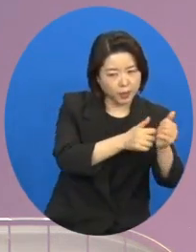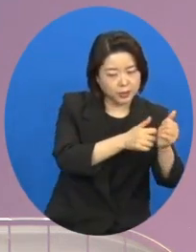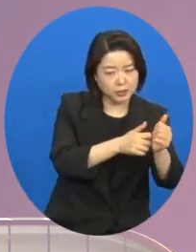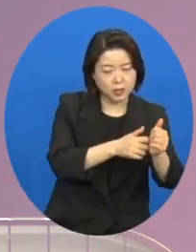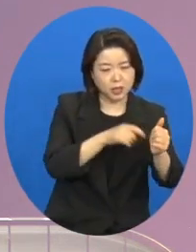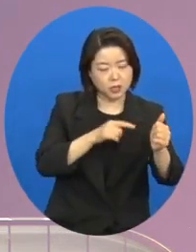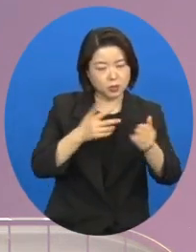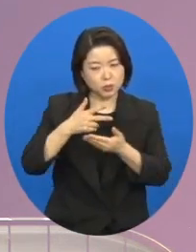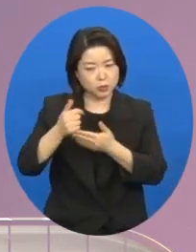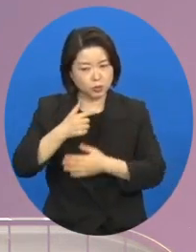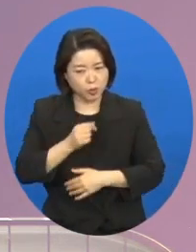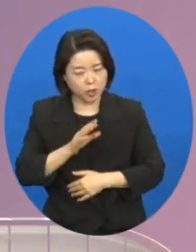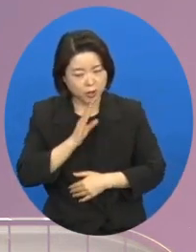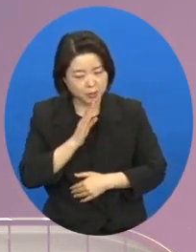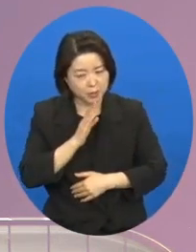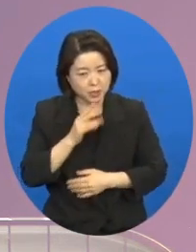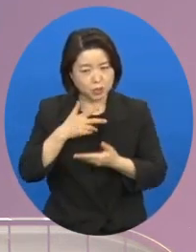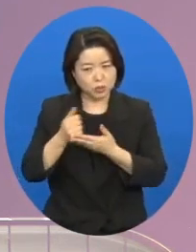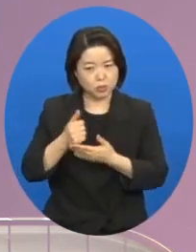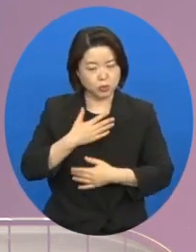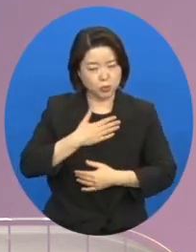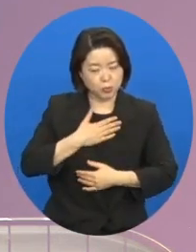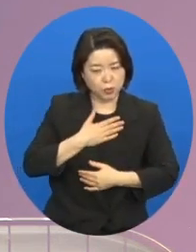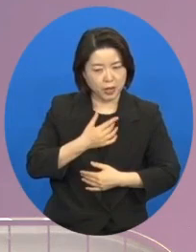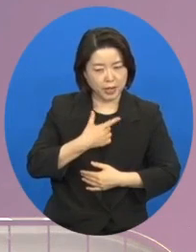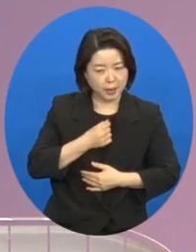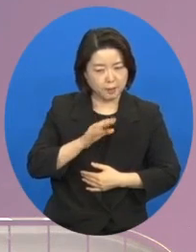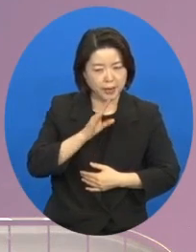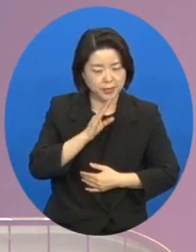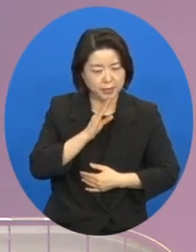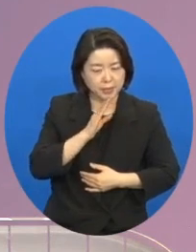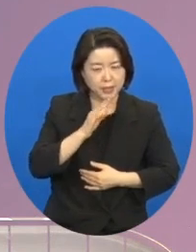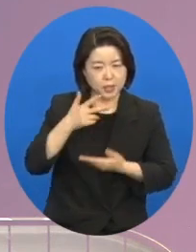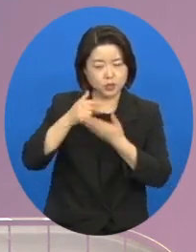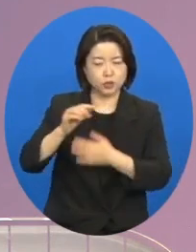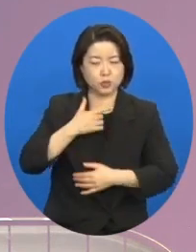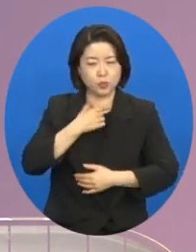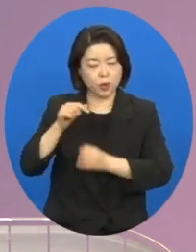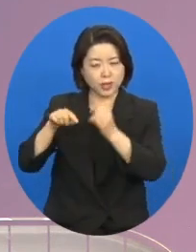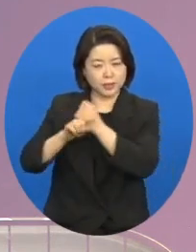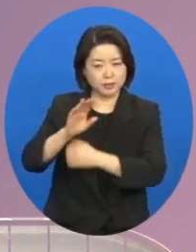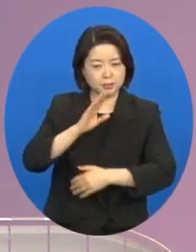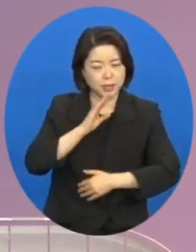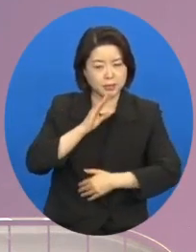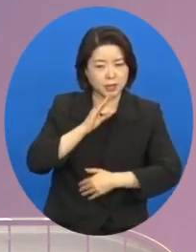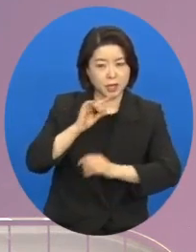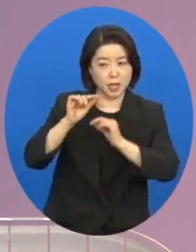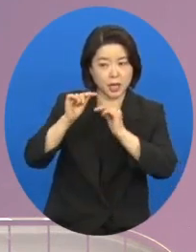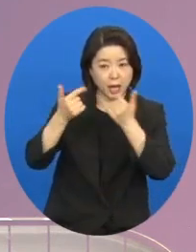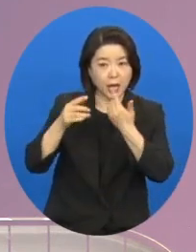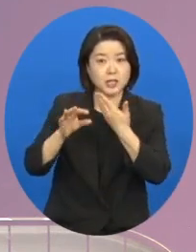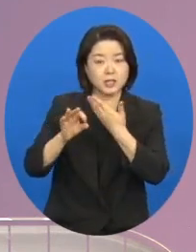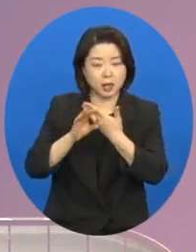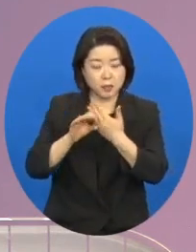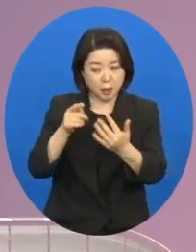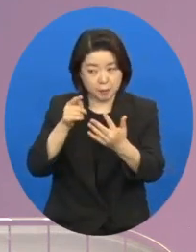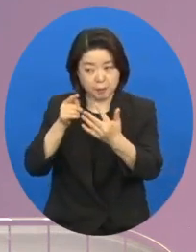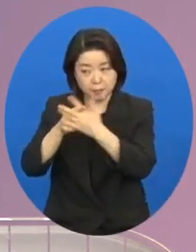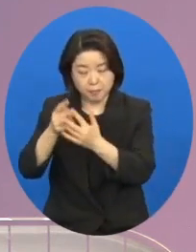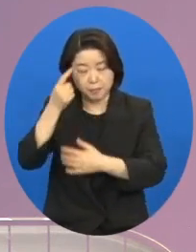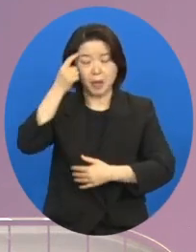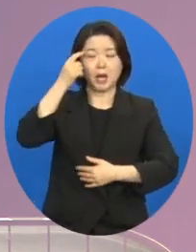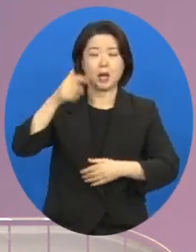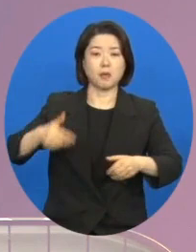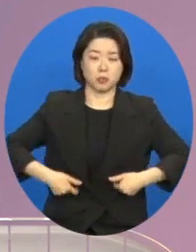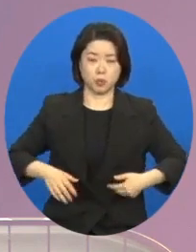주님이 원하시는 것인가? 주님이 원하시는 감정인가? 주님이 원하시는 뜻인가? 아니라면 알아차릴 수 있게 되어야 돼요.